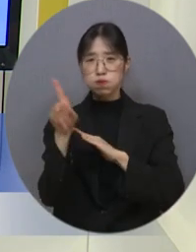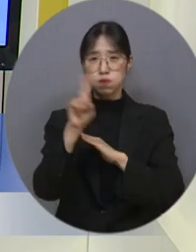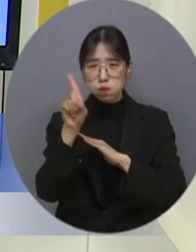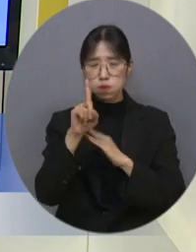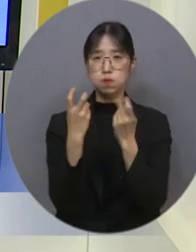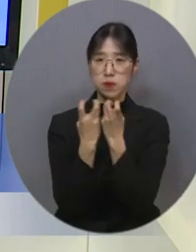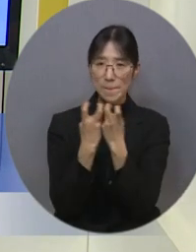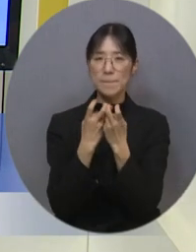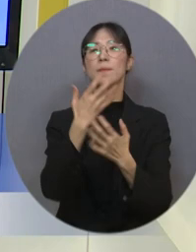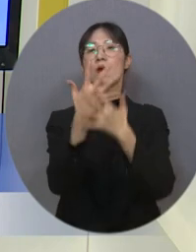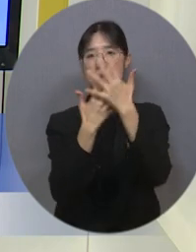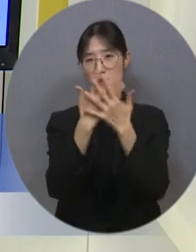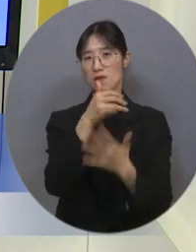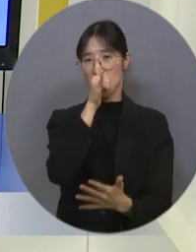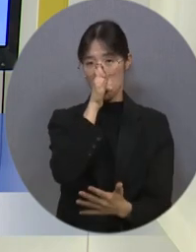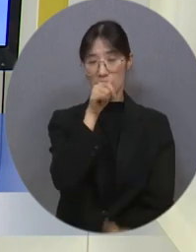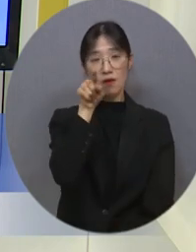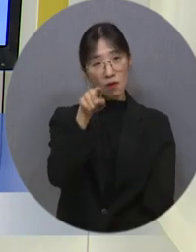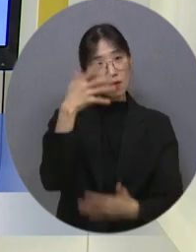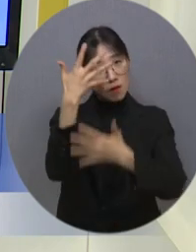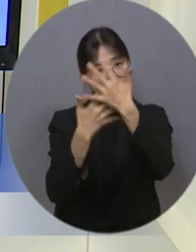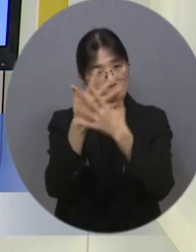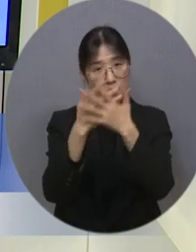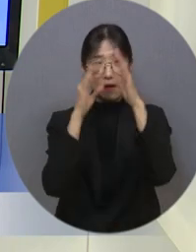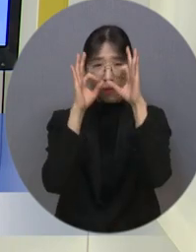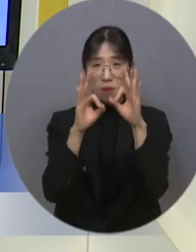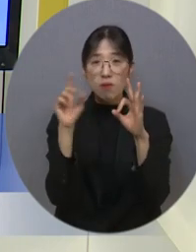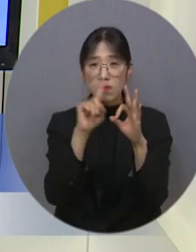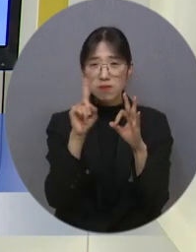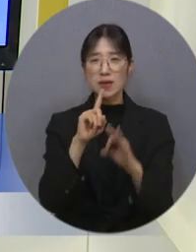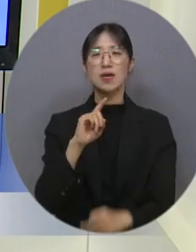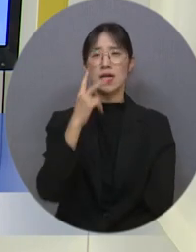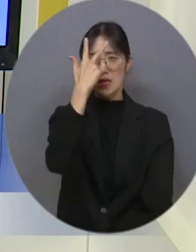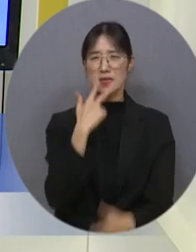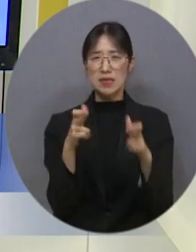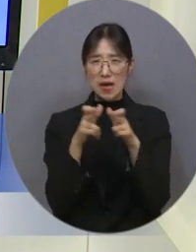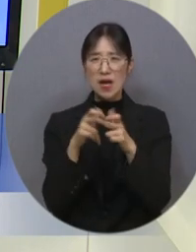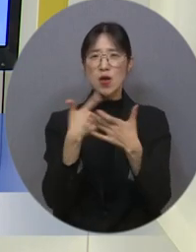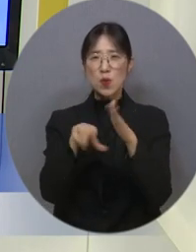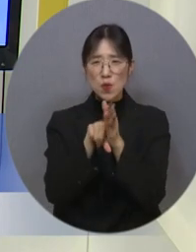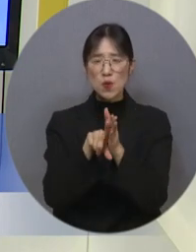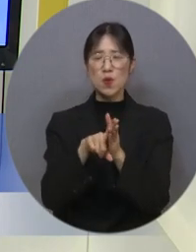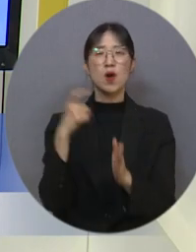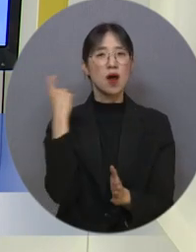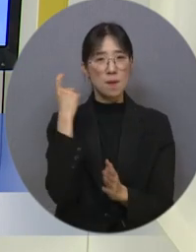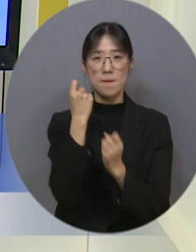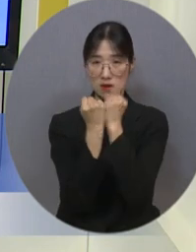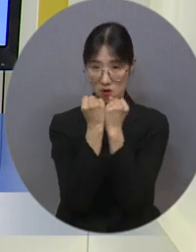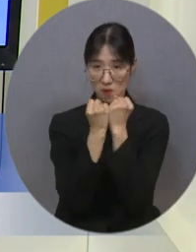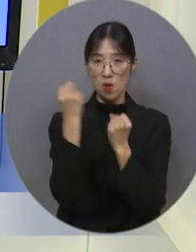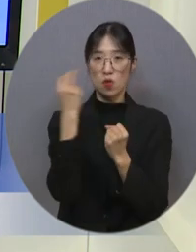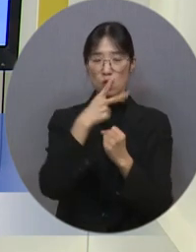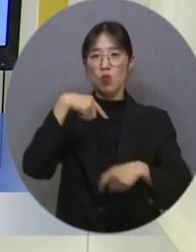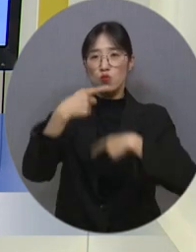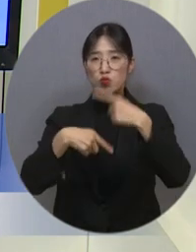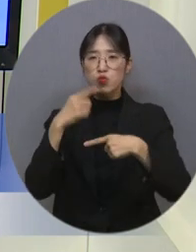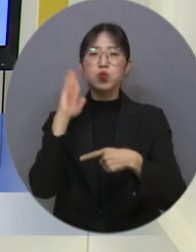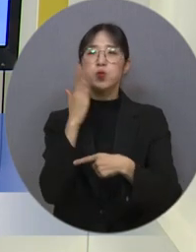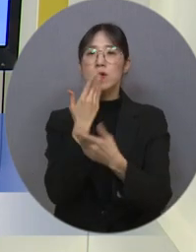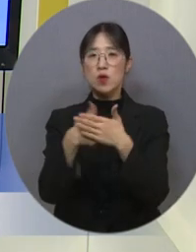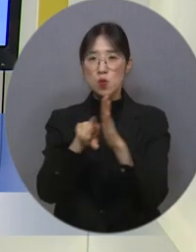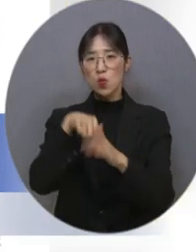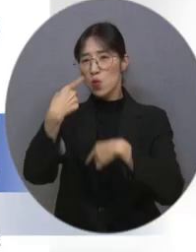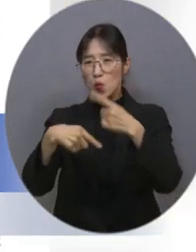나오죠. 현재 피난 안내 영상물은 시각장애인을 위한 음성 해설과 청각장애인을 위한 수어 통역이 제공되지